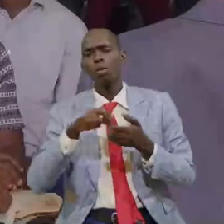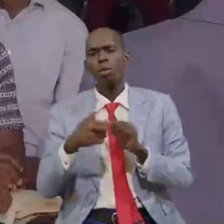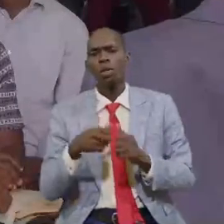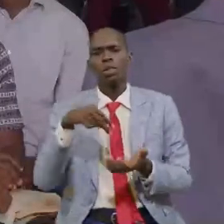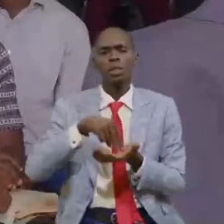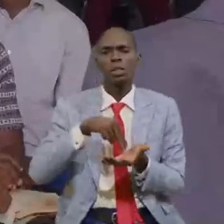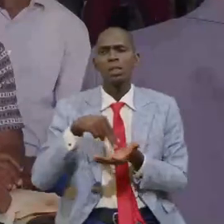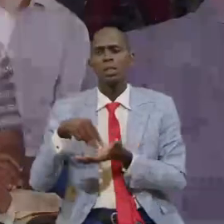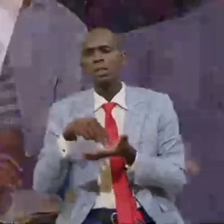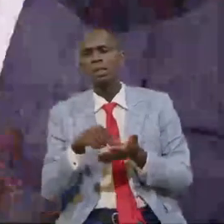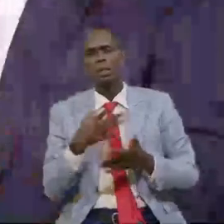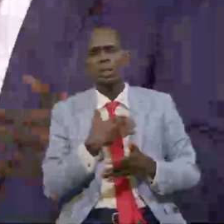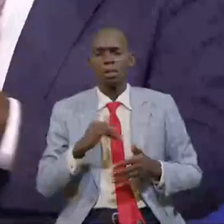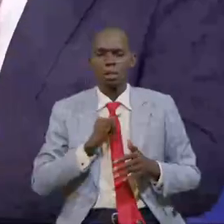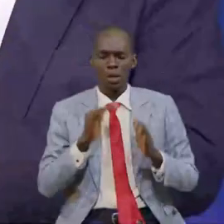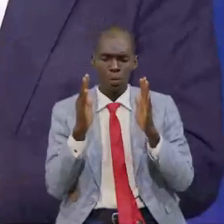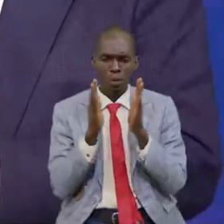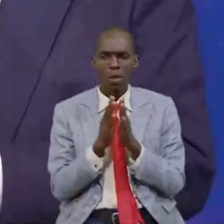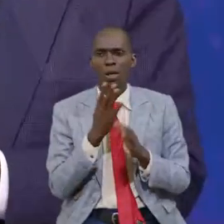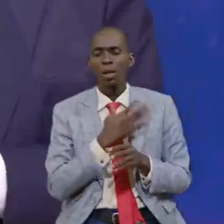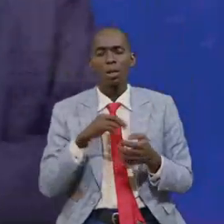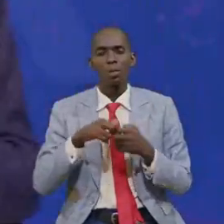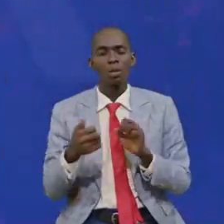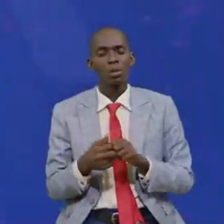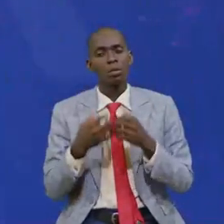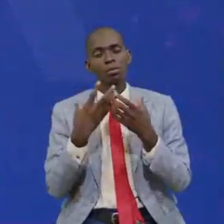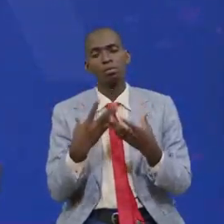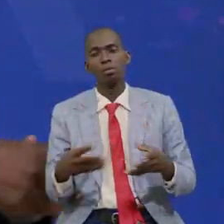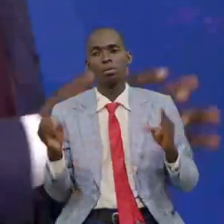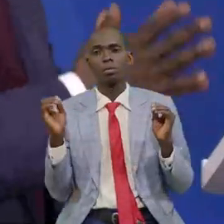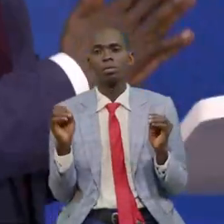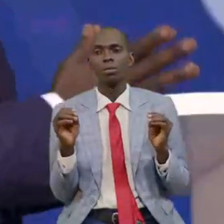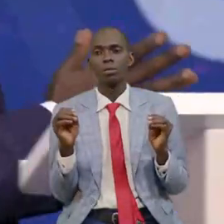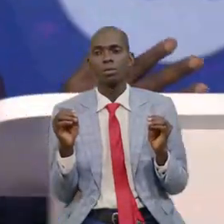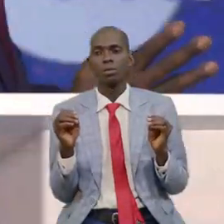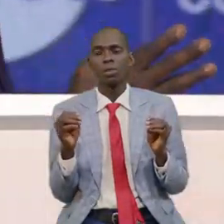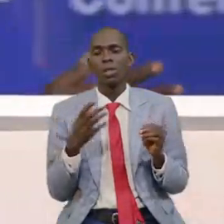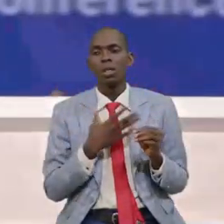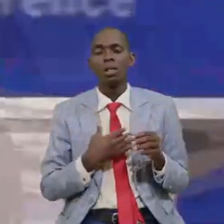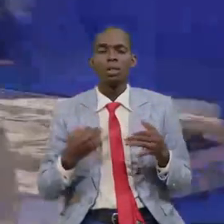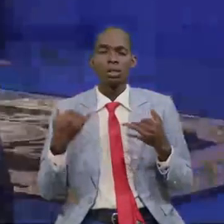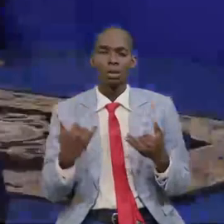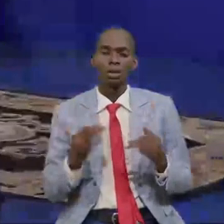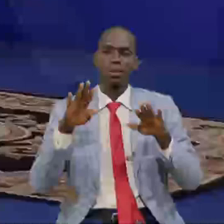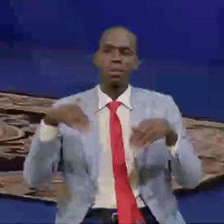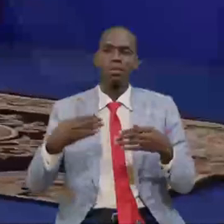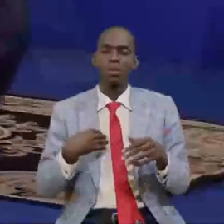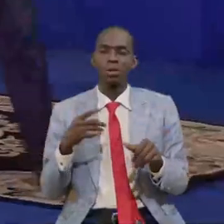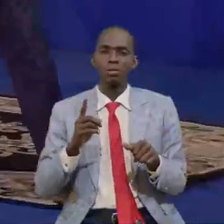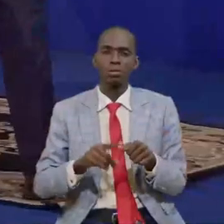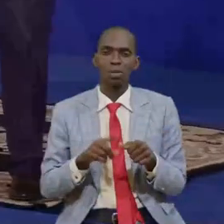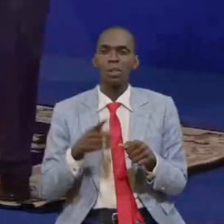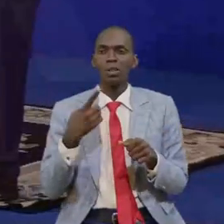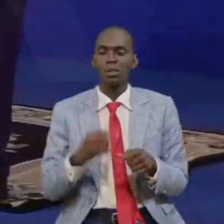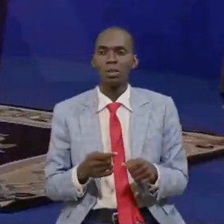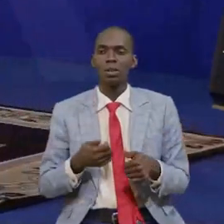lève-toi et je prie. Et le problème est réglé. Et il m'a donné le ministère